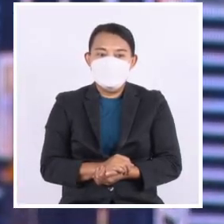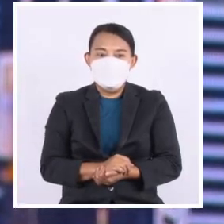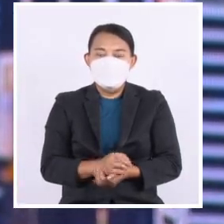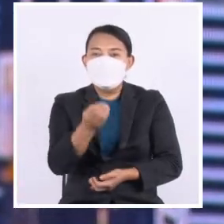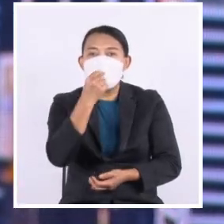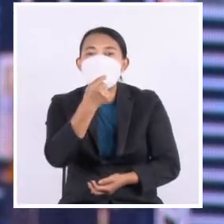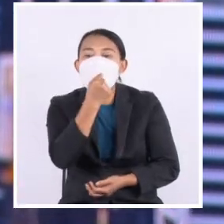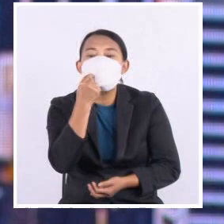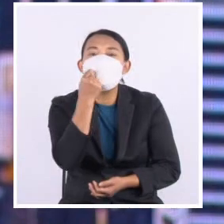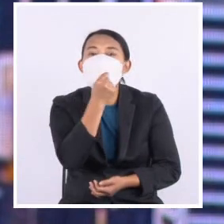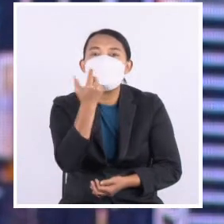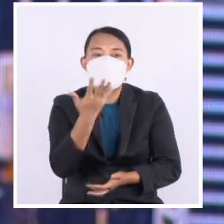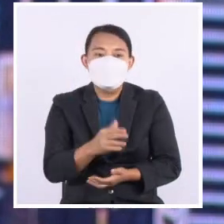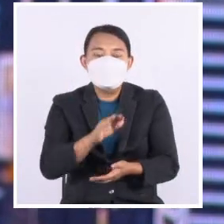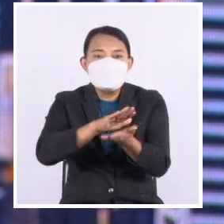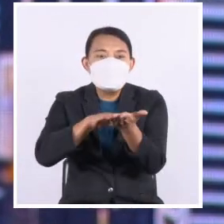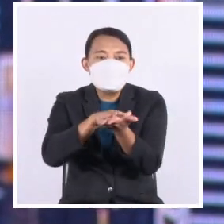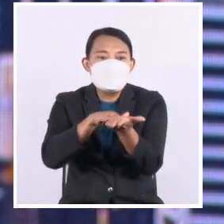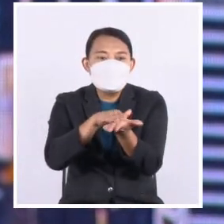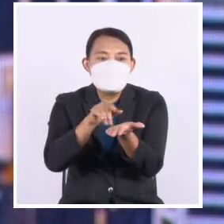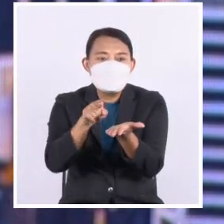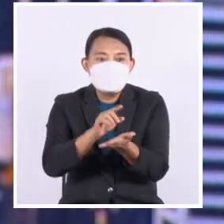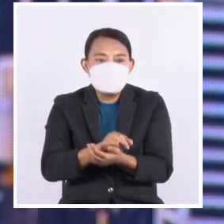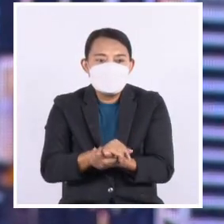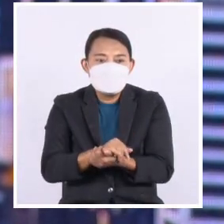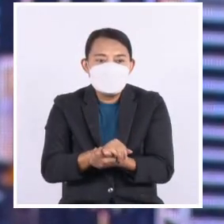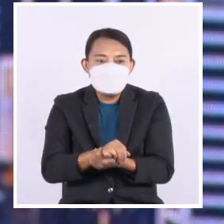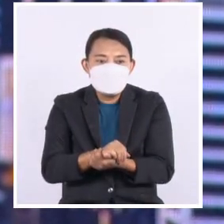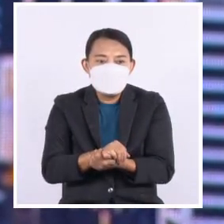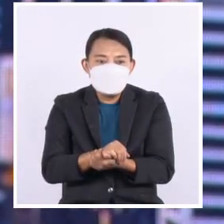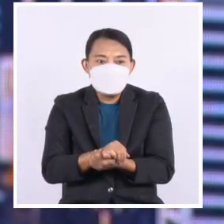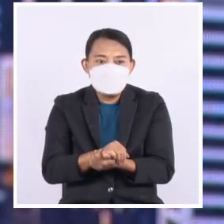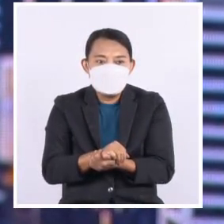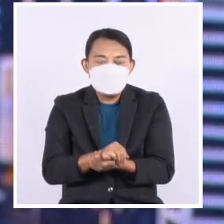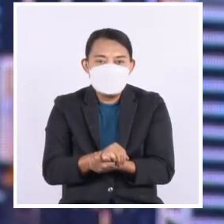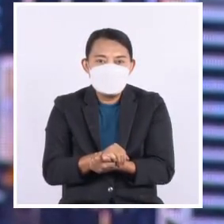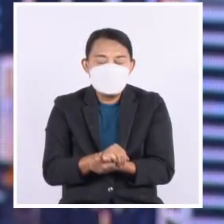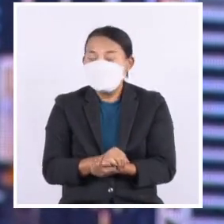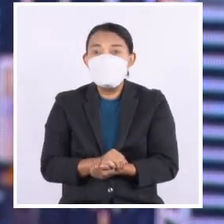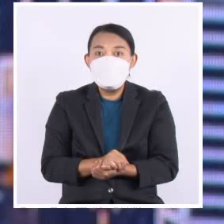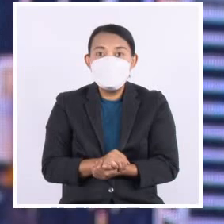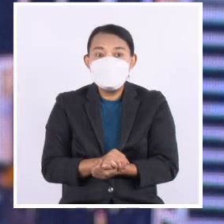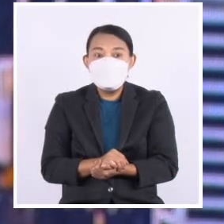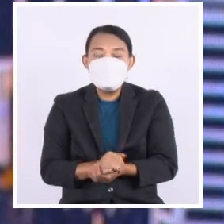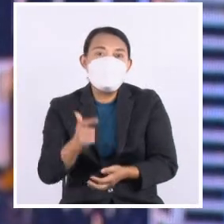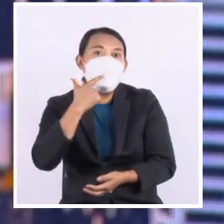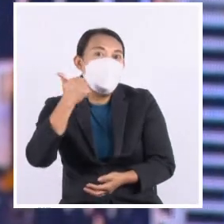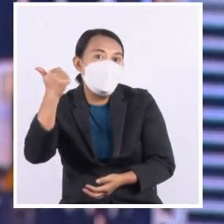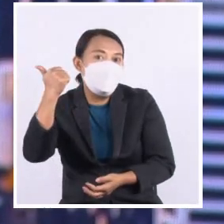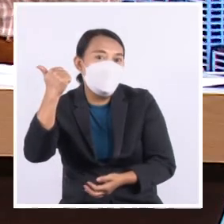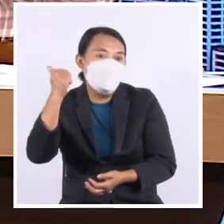ออภัยนะคะขออภัยนะคะ ในรอบ3ปีเราเห็นหน้าพี่สองเต็มๆเลยนะเออเป็นไง อร่อยตาโตค่ะ